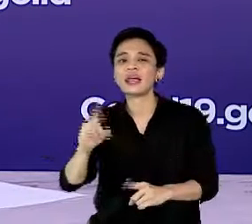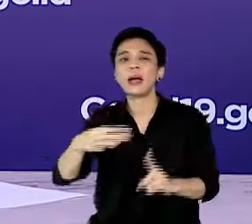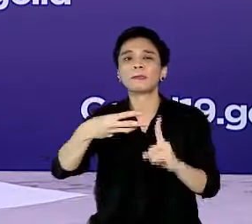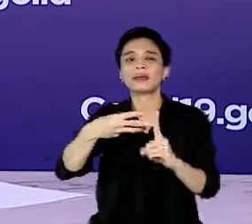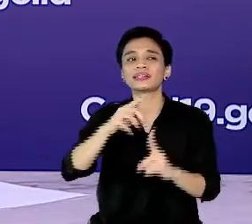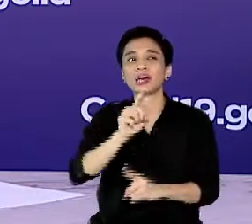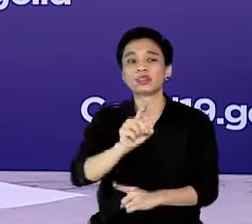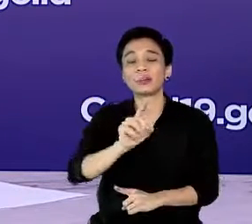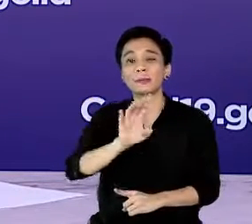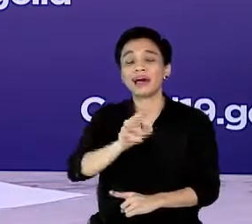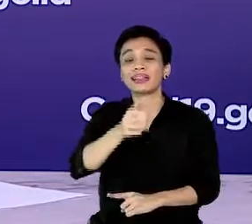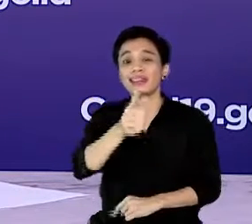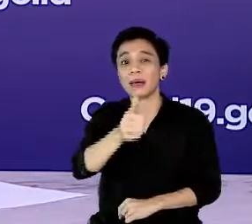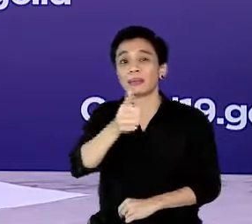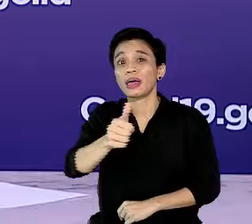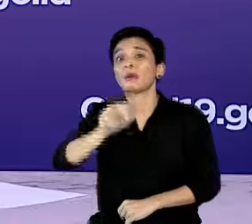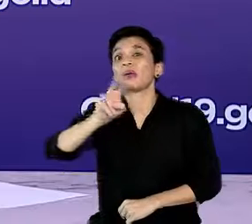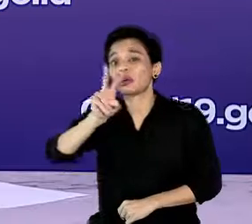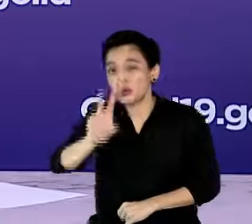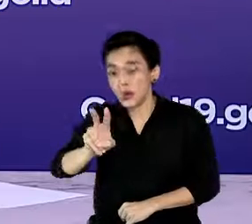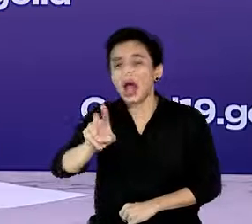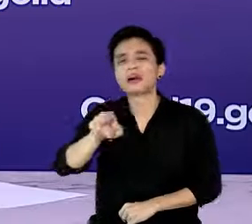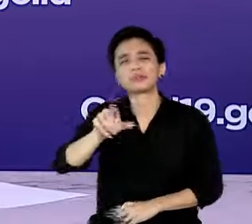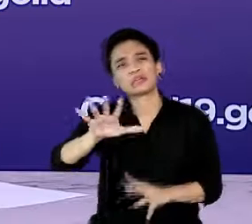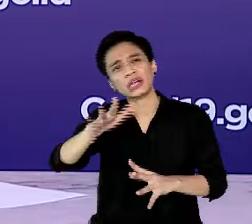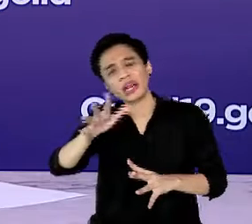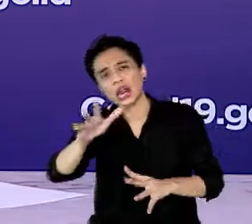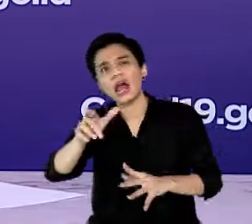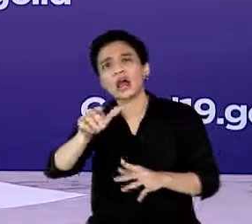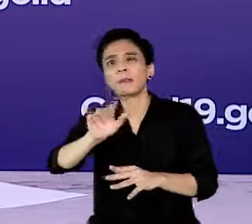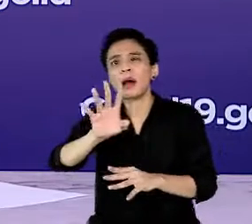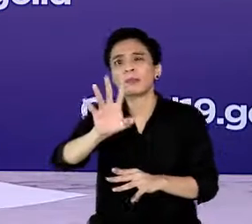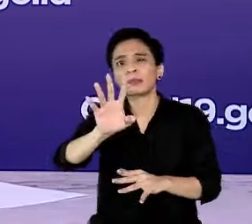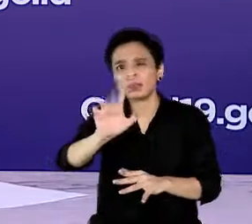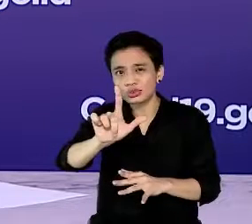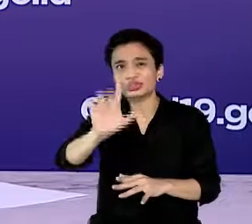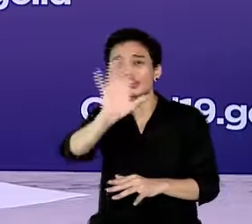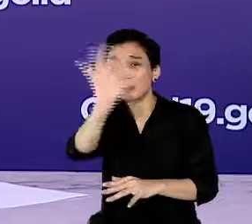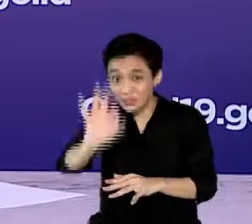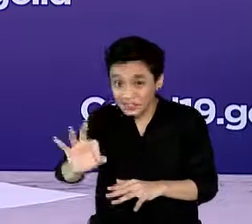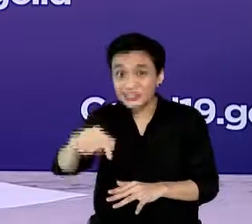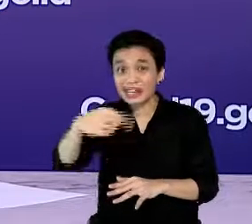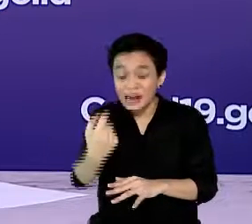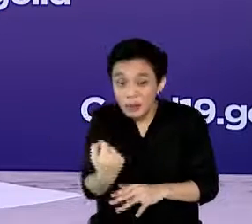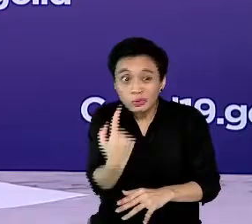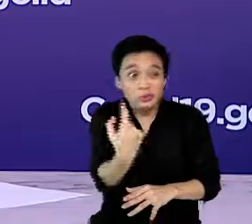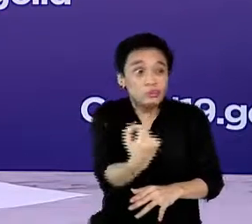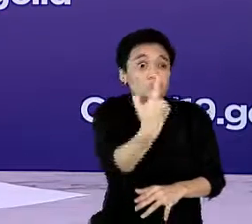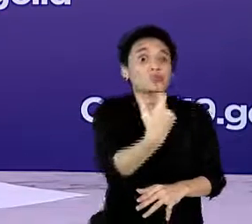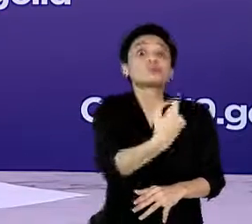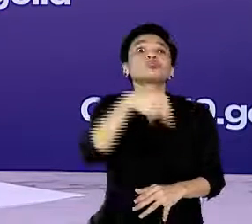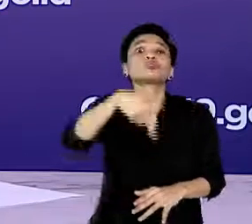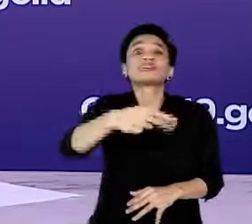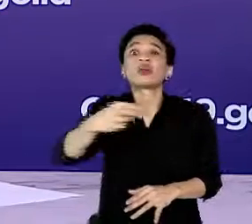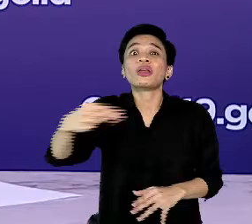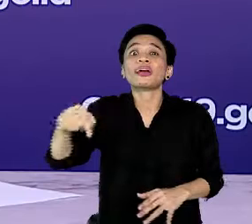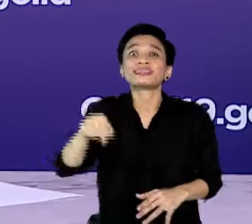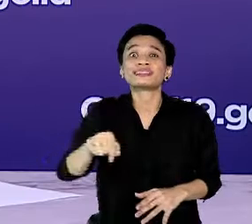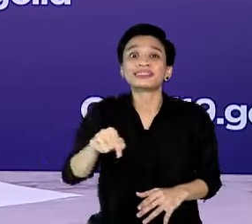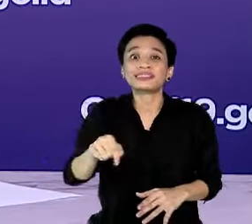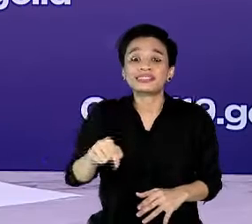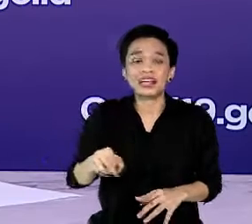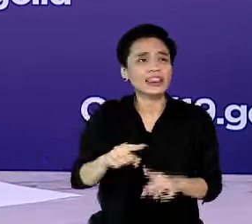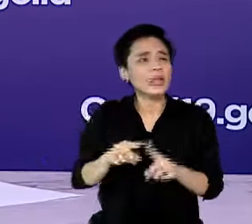662 yang ditemukan pada sekitar 47 persen dari total sampel jenon source of Study Indonesia varian ini tidak termasuk